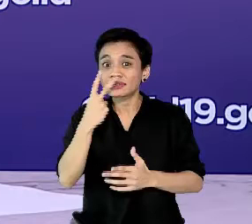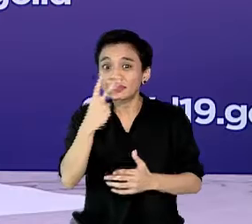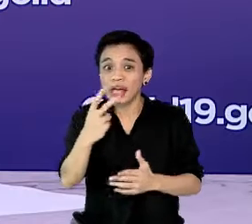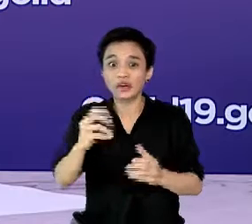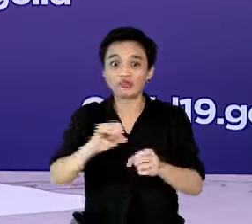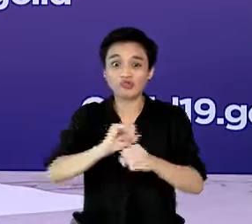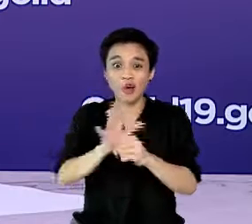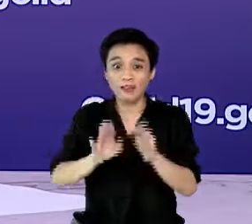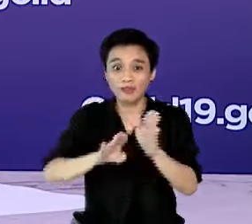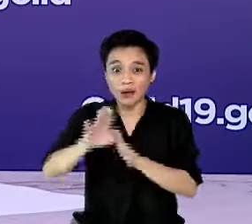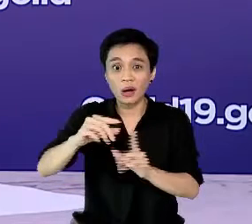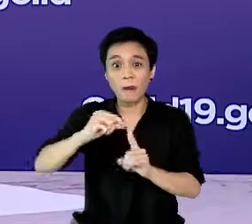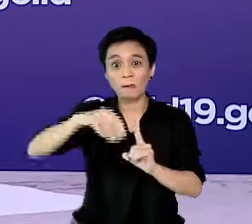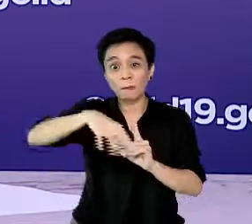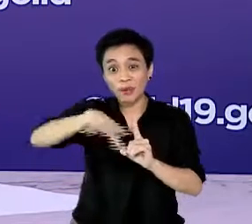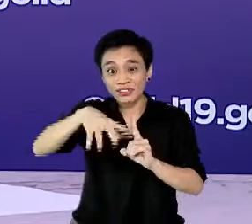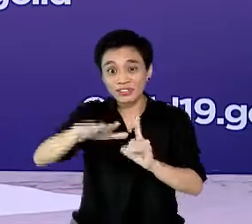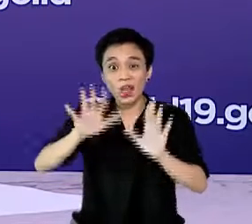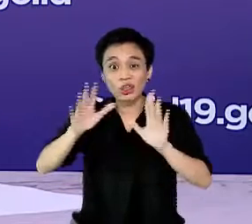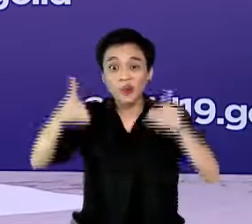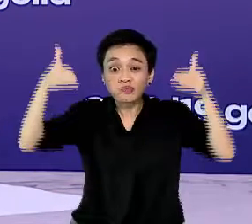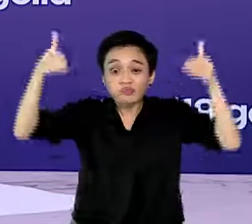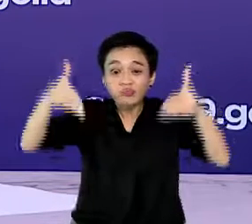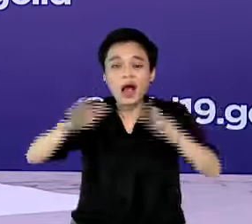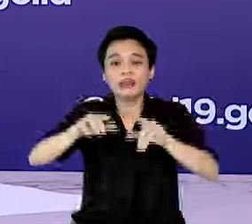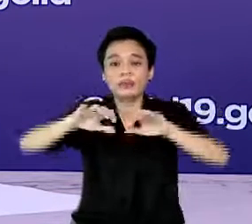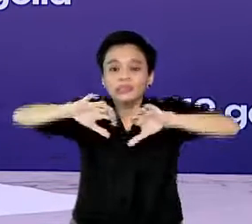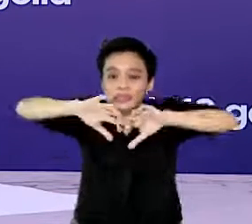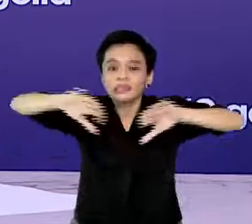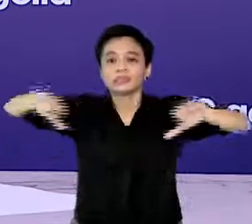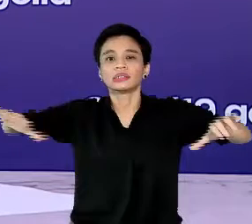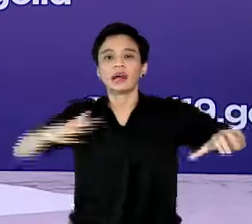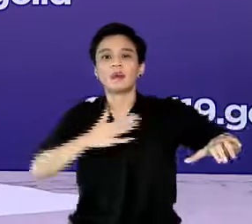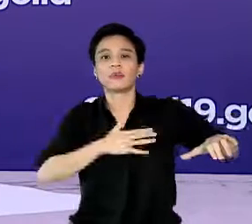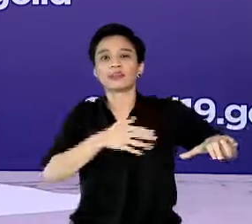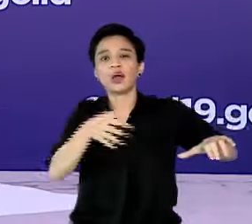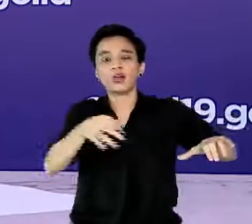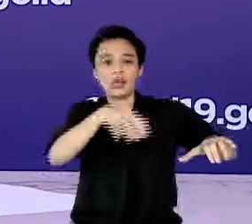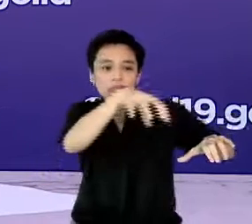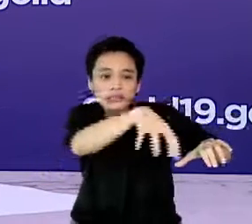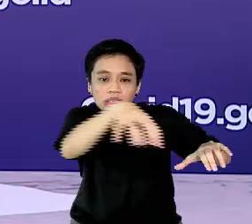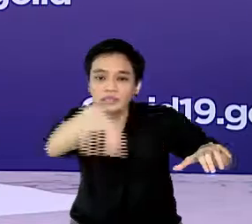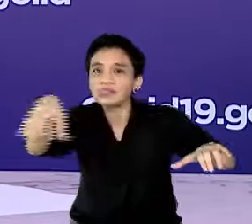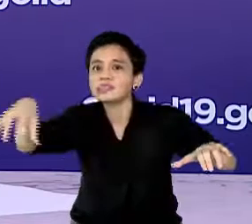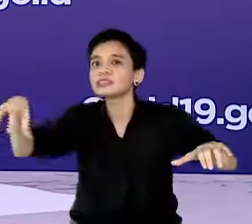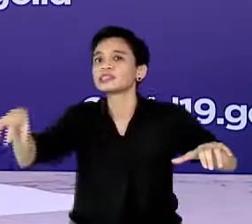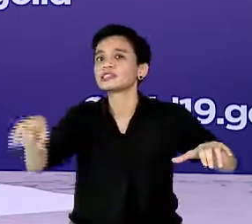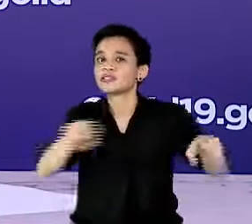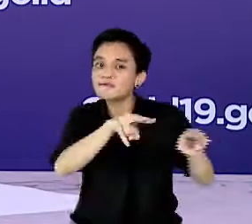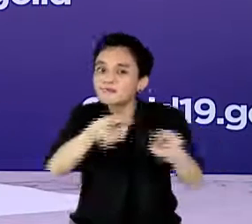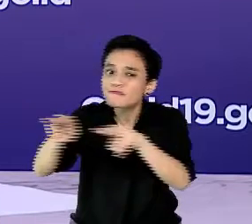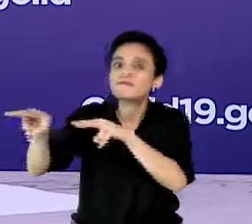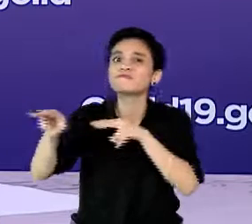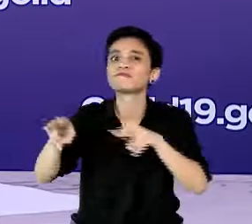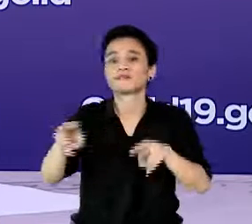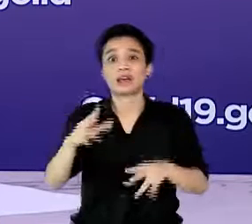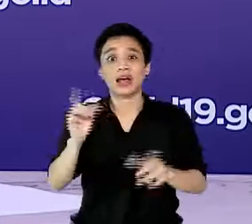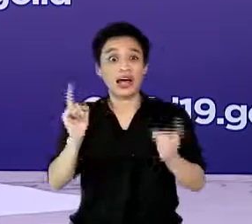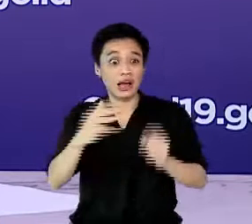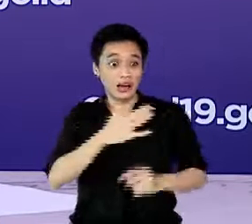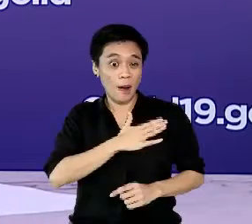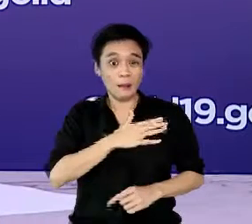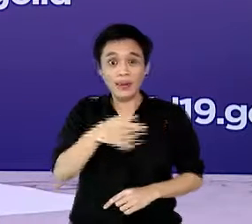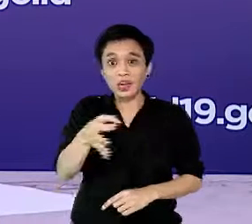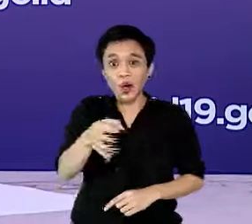namun perlu untuk menilai hingga tingkat kabupaten-kota jika terdapat kabupaten kota yang sudah menunjukkan kenaikan signifikan